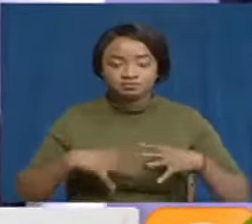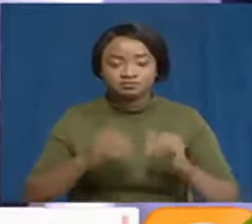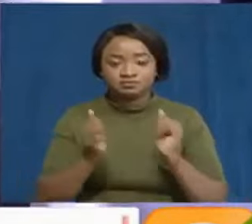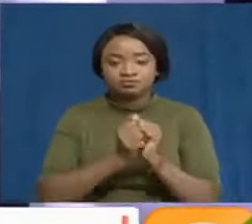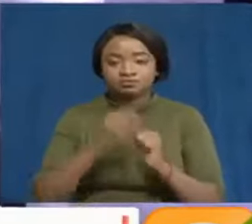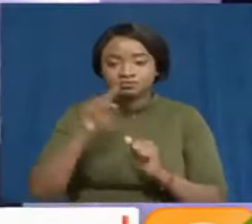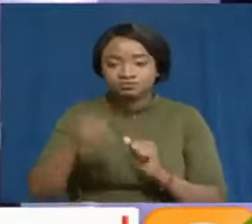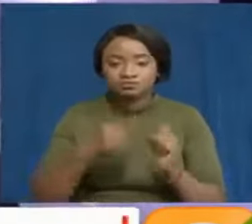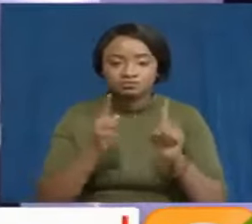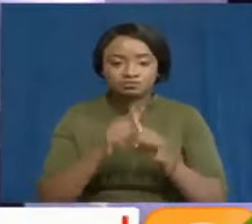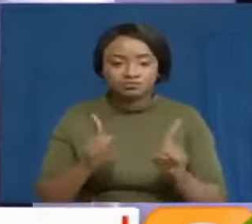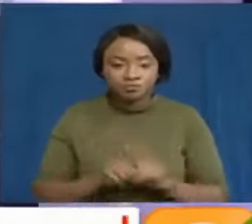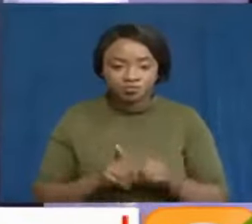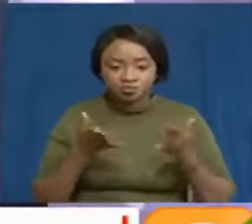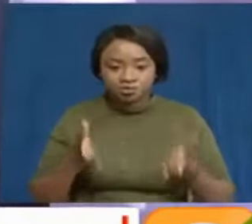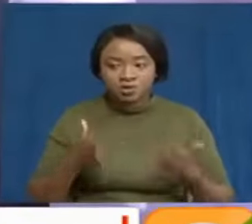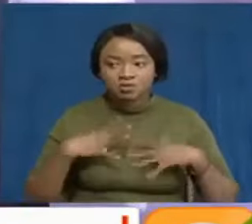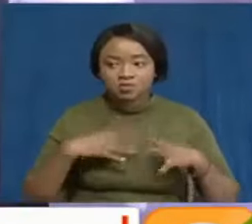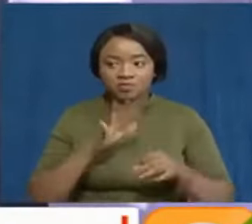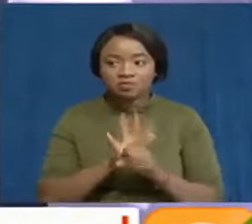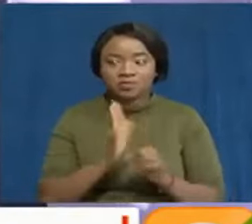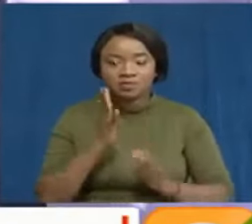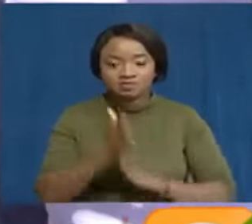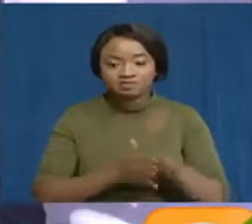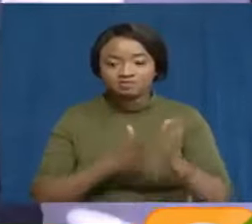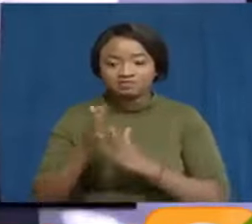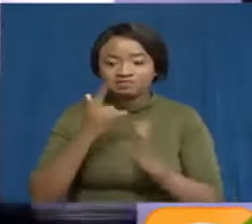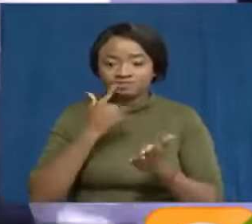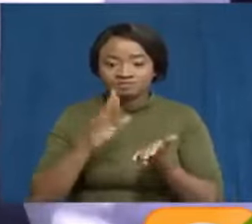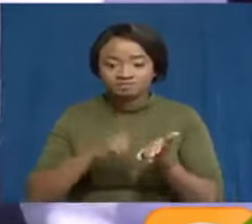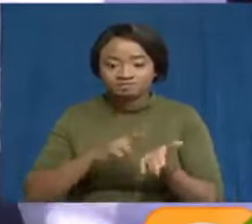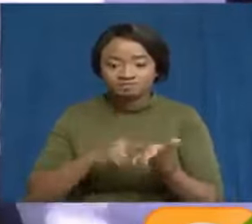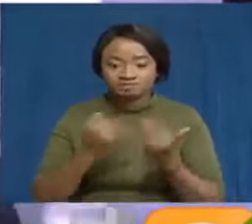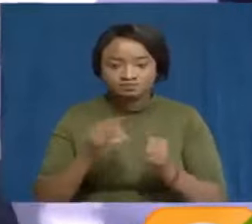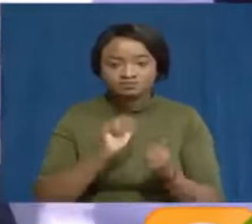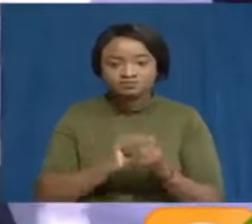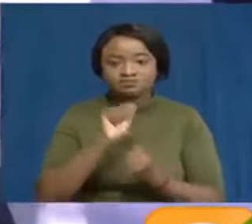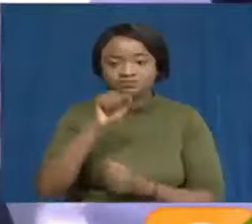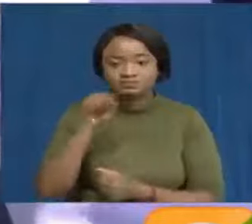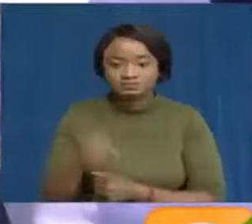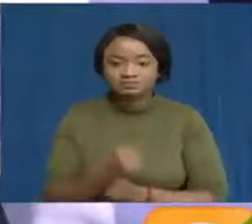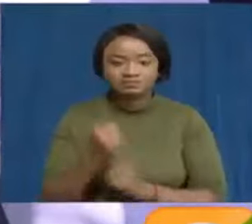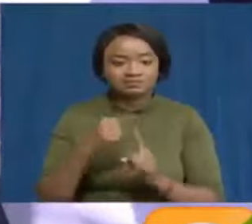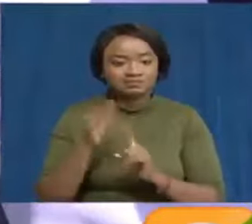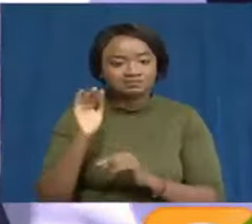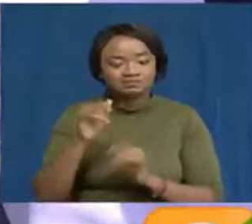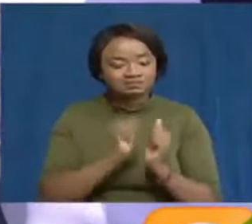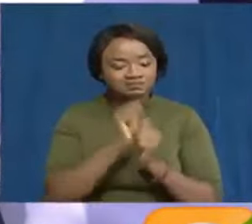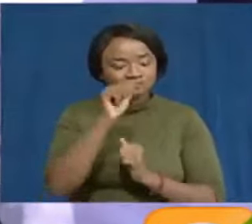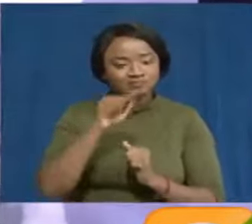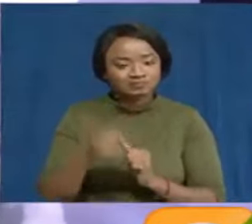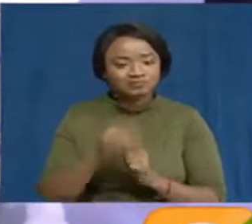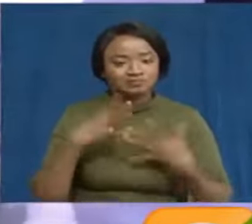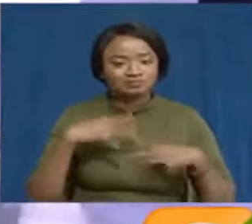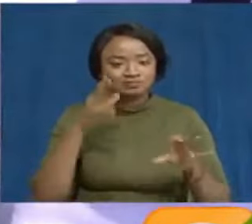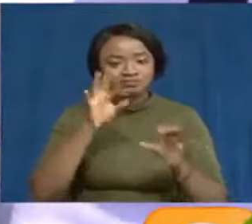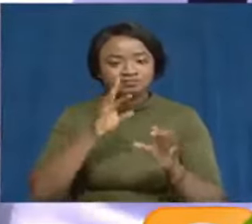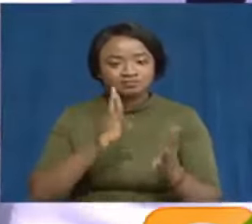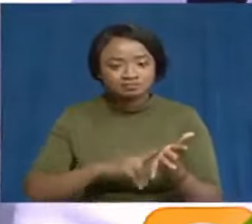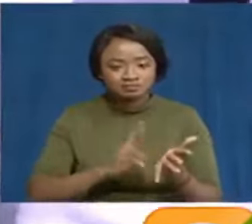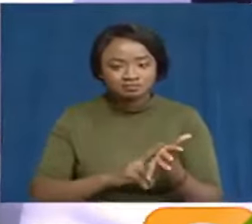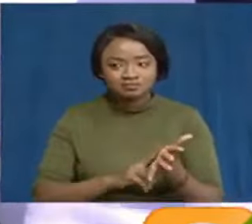waandalizi ni kama registration imefika 15,000. Sasa nawauliza, hii 15,000 ilikuwa tu first